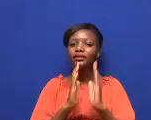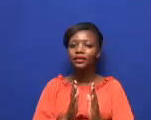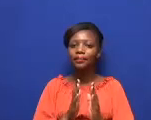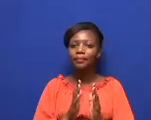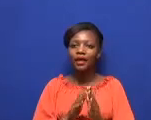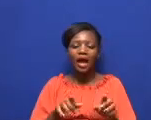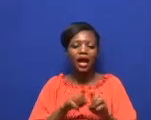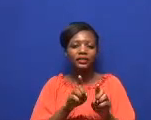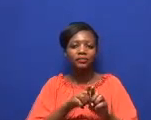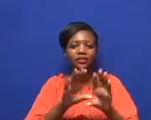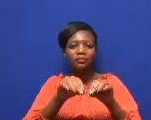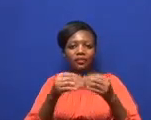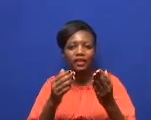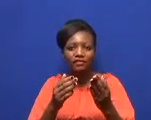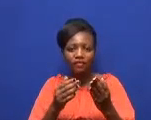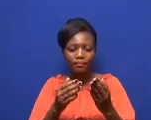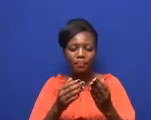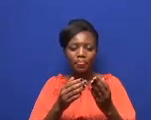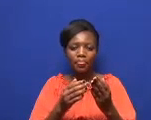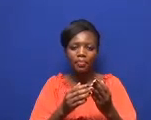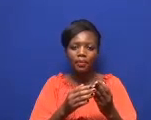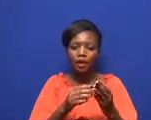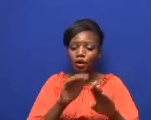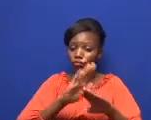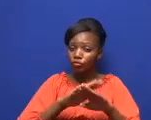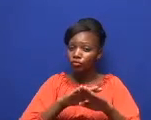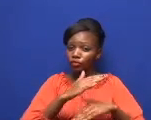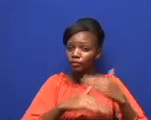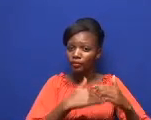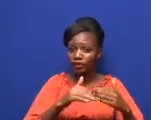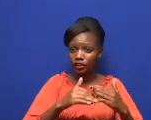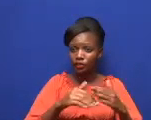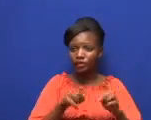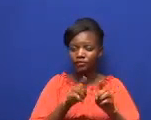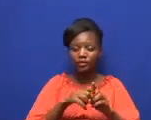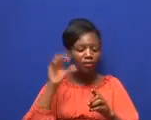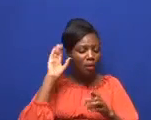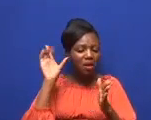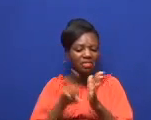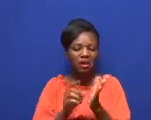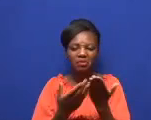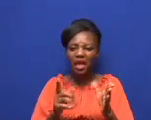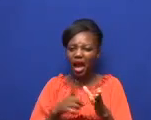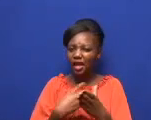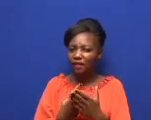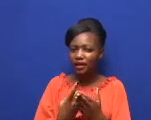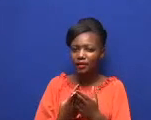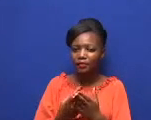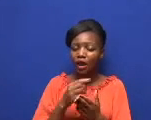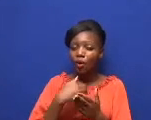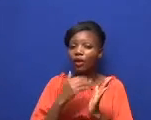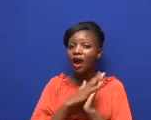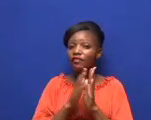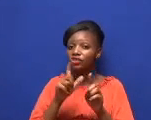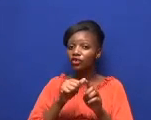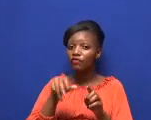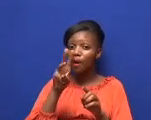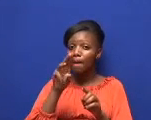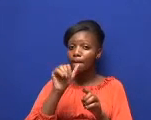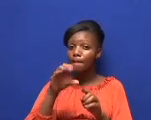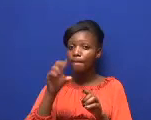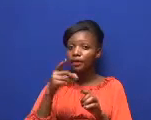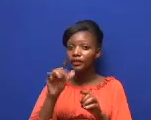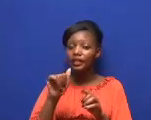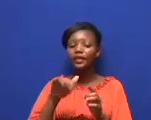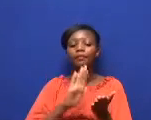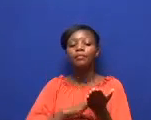kuwasilisha stakabadhi zilizorekebishwa kwa msajili wa vyama vya kisiasa. Na kama anavyoarifu Zablon Masharia,